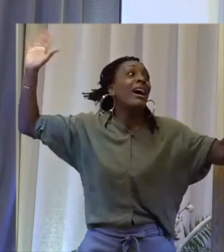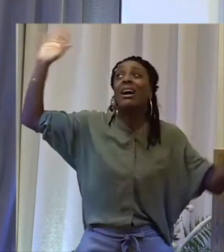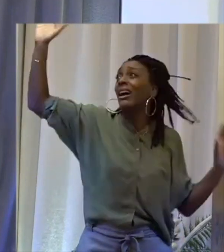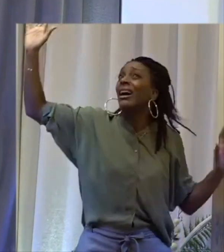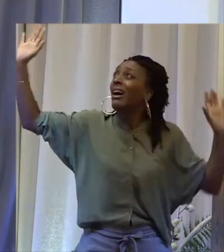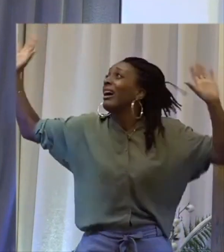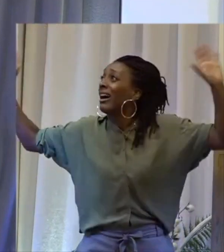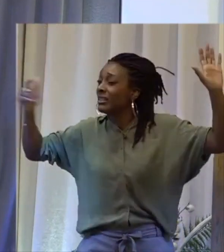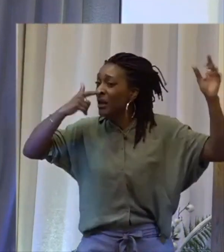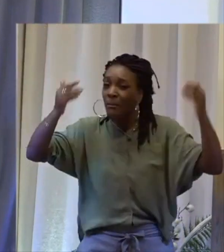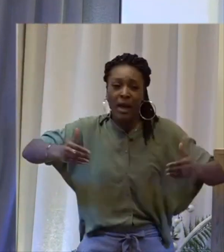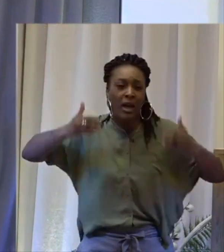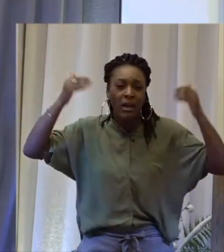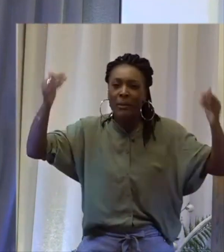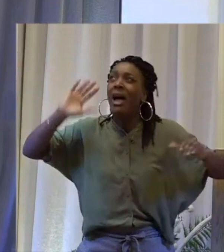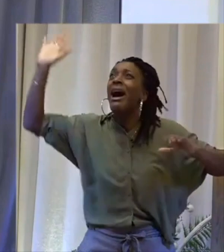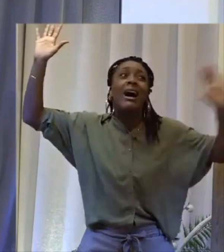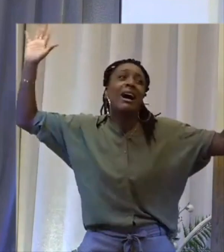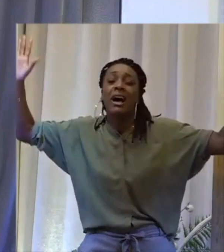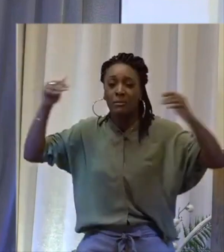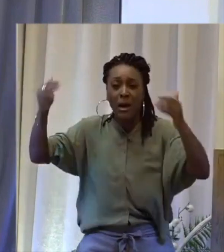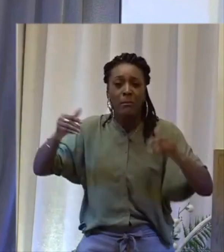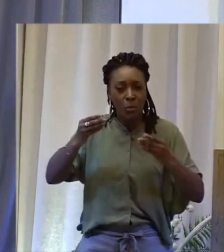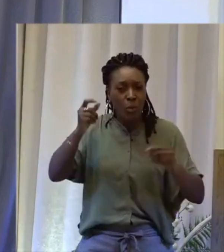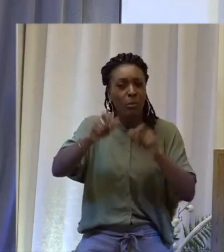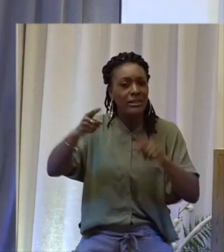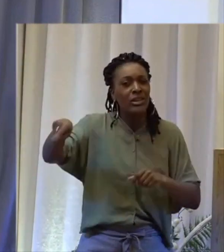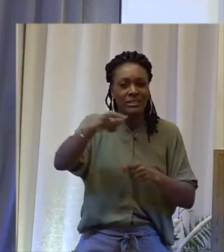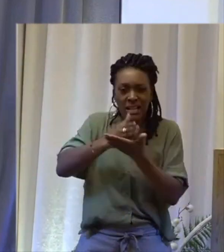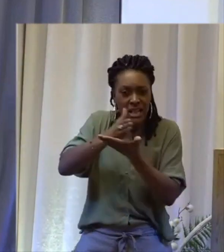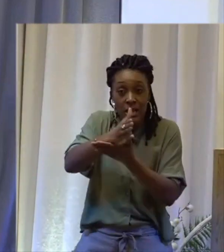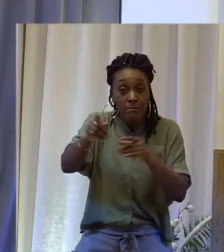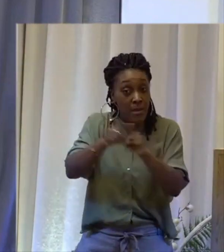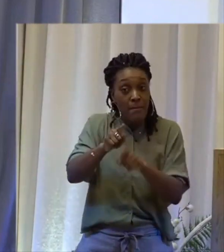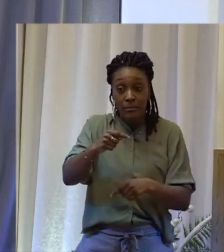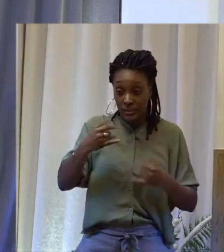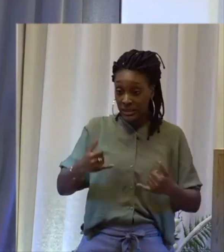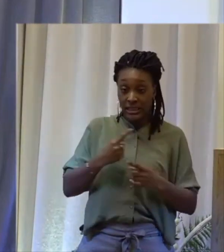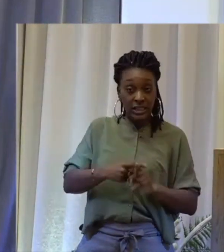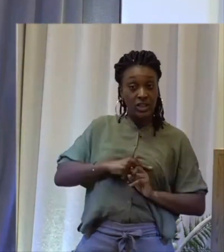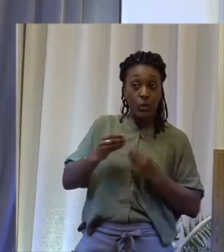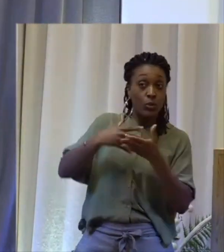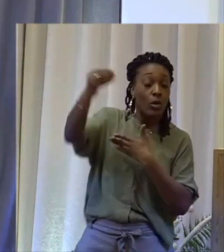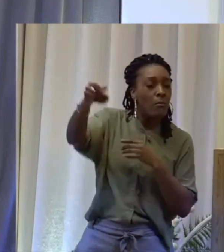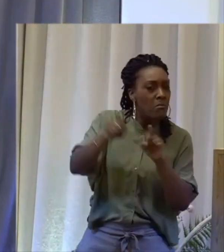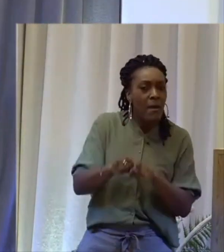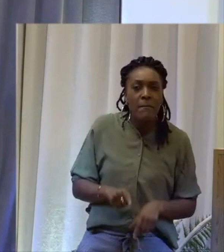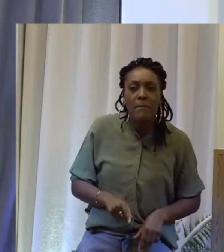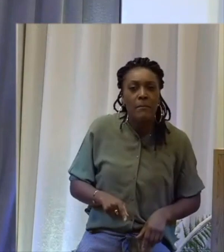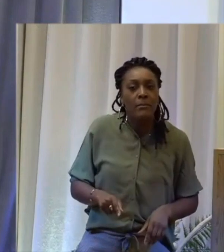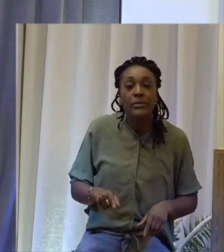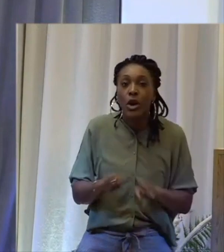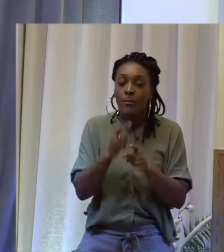Beaucoup passent par là. Si ce n'est pas la plupart de nos contemporains et nous-mêmes. À un moment de notre vie, c'est comme un